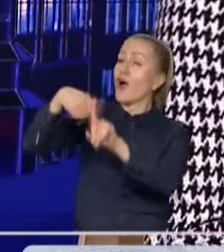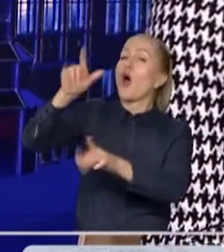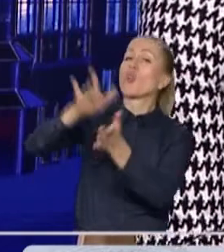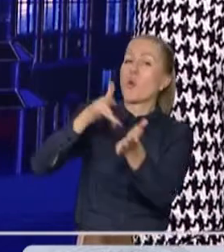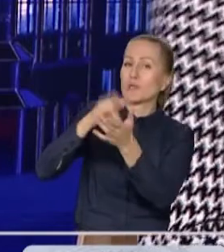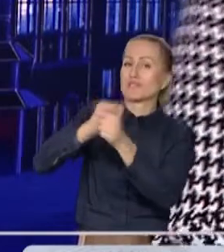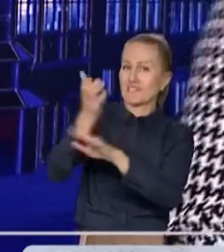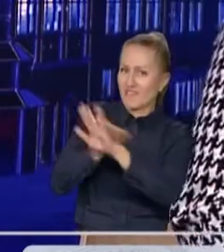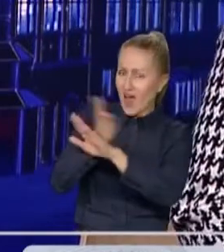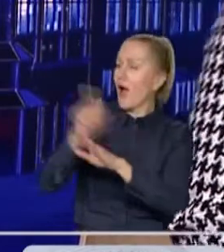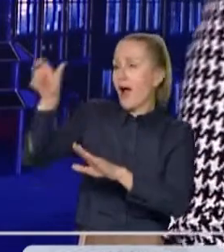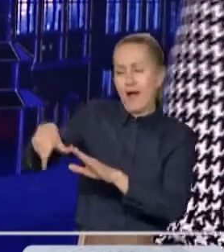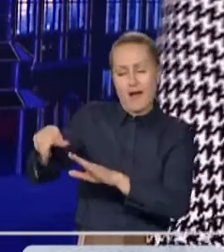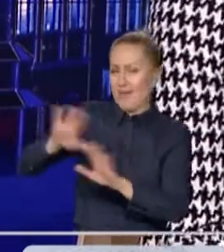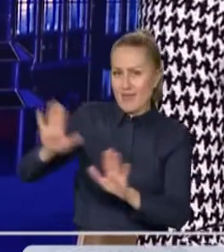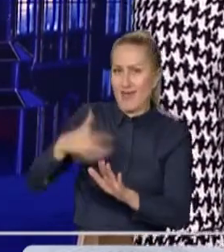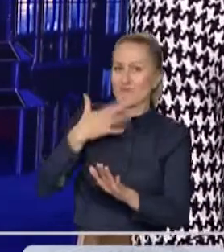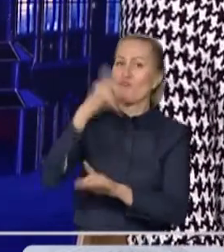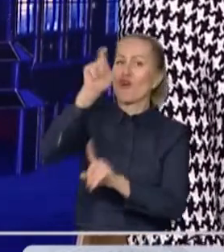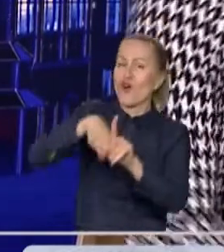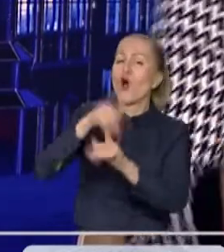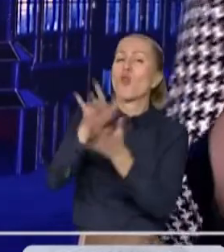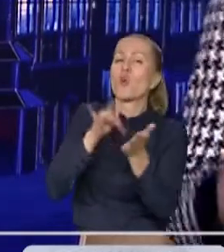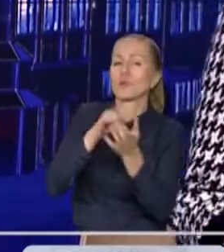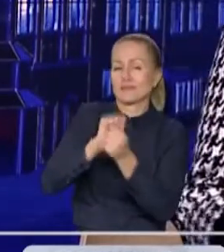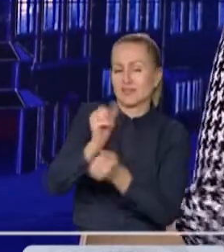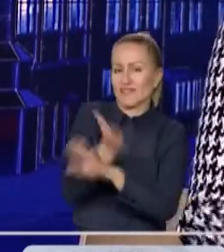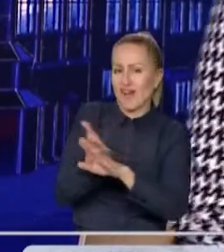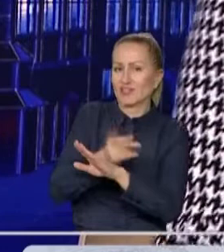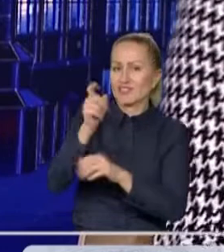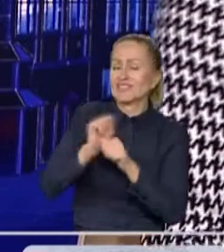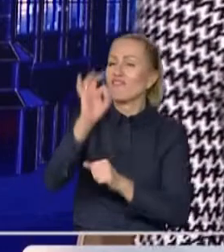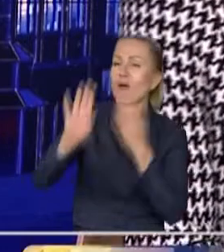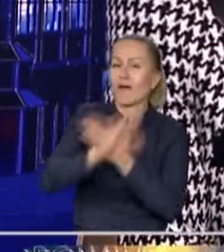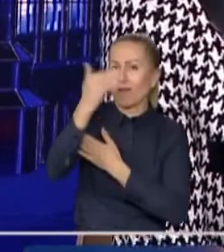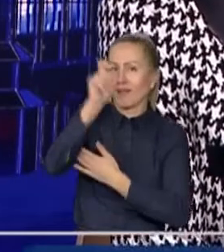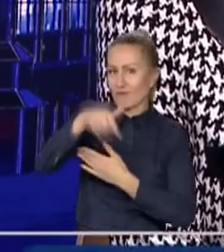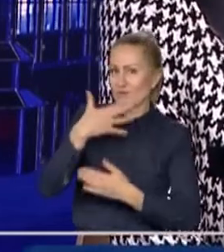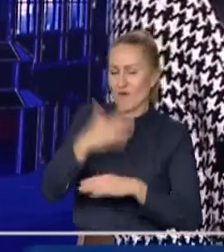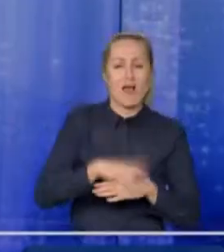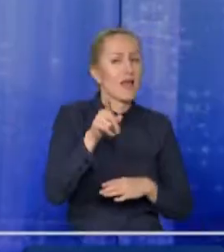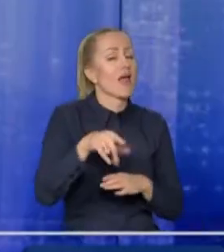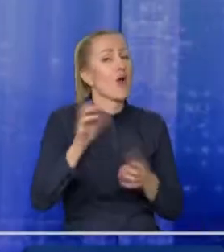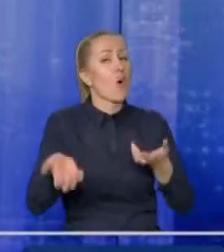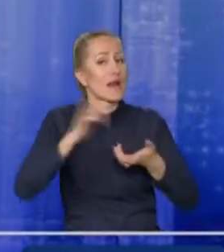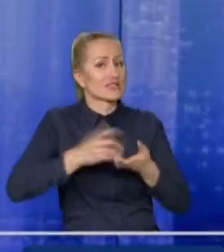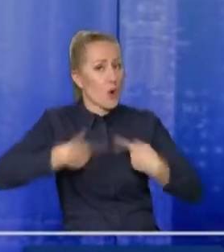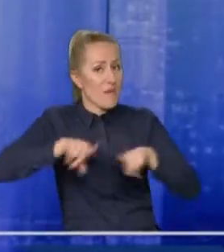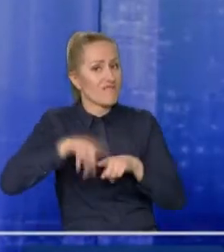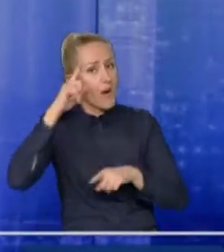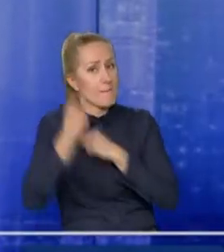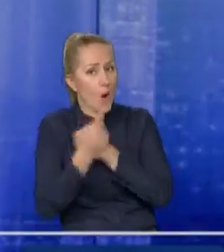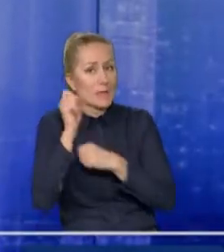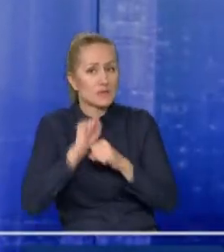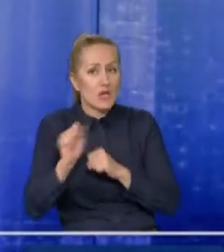powiedziałam, bardzo. Że jest cyniczny. I nie ja wy cyniczni, tylko Donald Tusk cyniczny. O jego przemówieniu O pewnym pomyśle Koalicji Obywatelskiej,